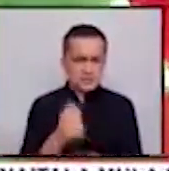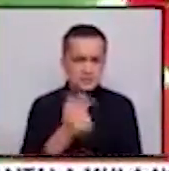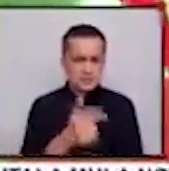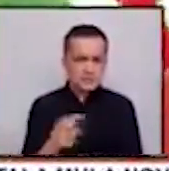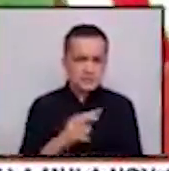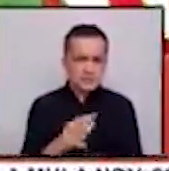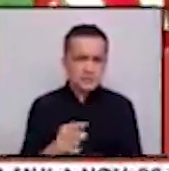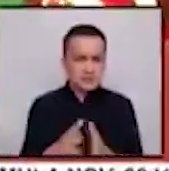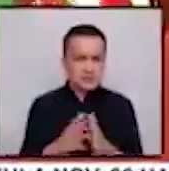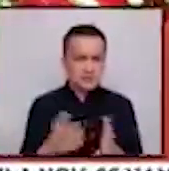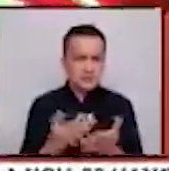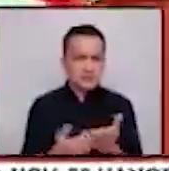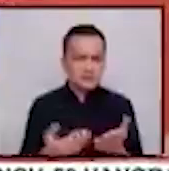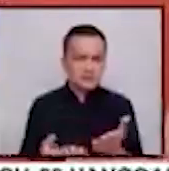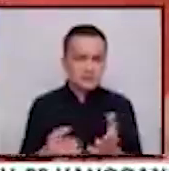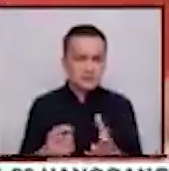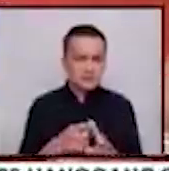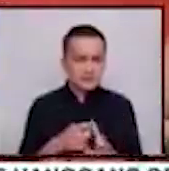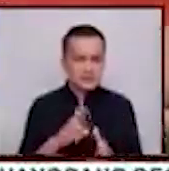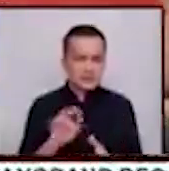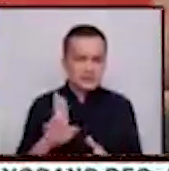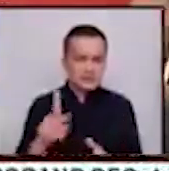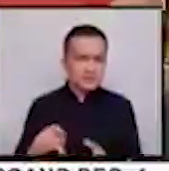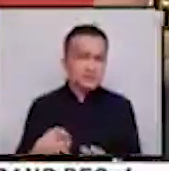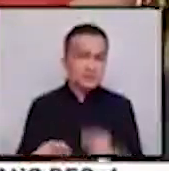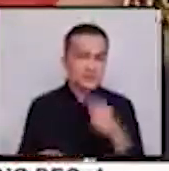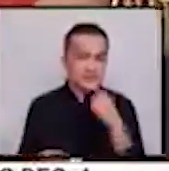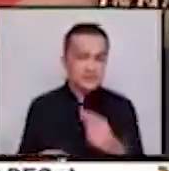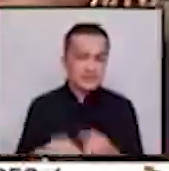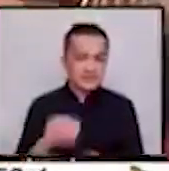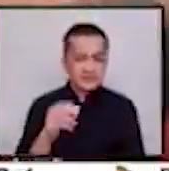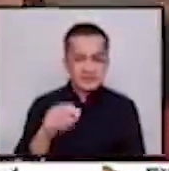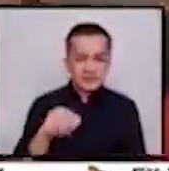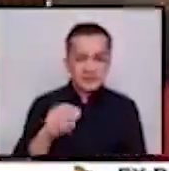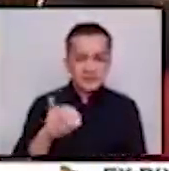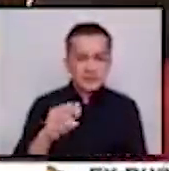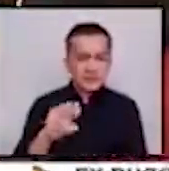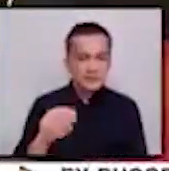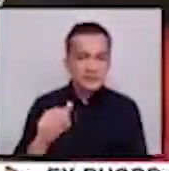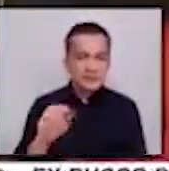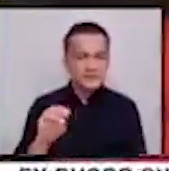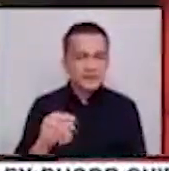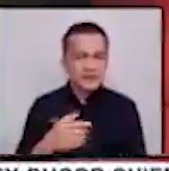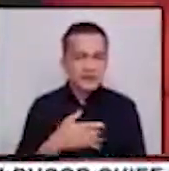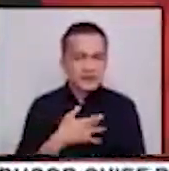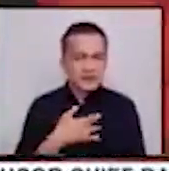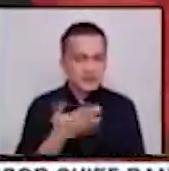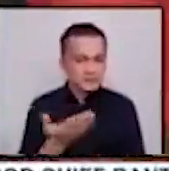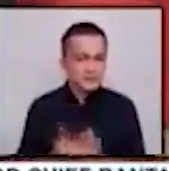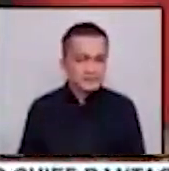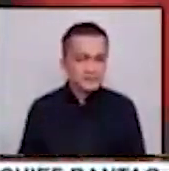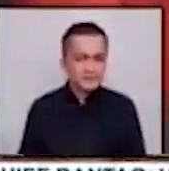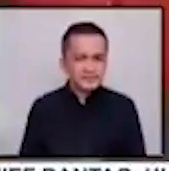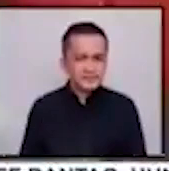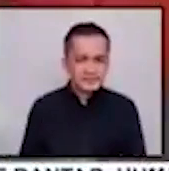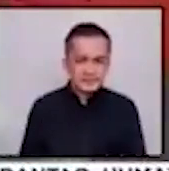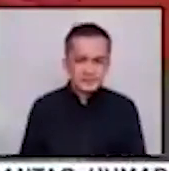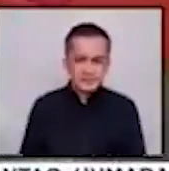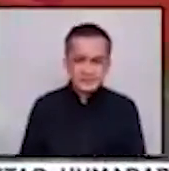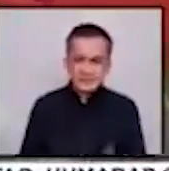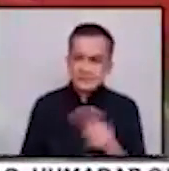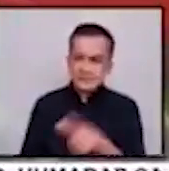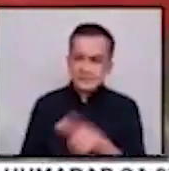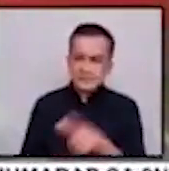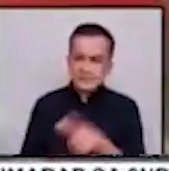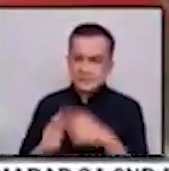ay maging first runner-up dito, no? Sabi nga na Miriam Kiambao, how was the feeling there? At that time, masaya na ako eh. Being in the top 6, sobrang laking